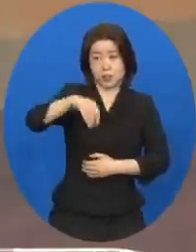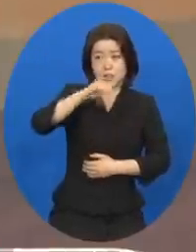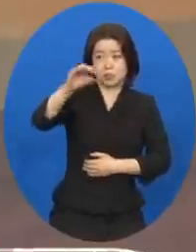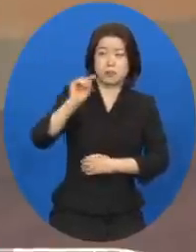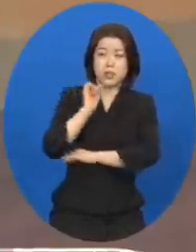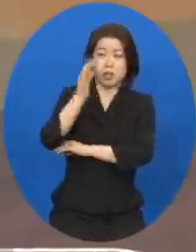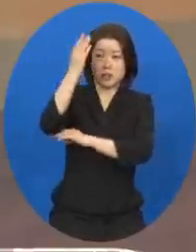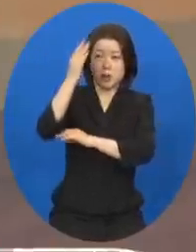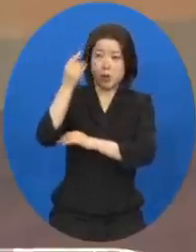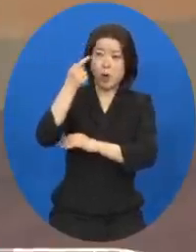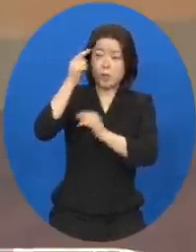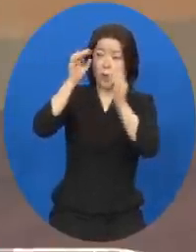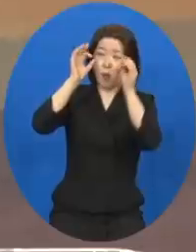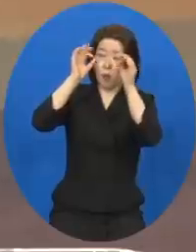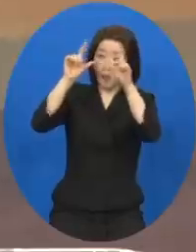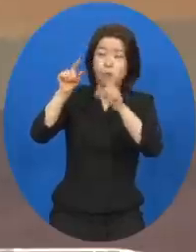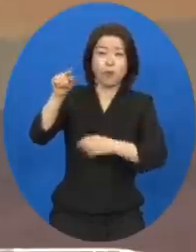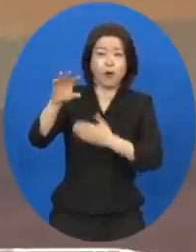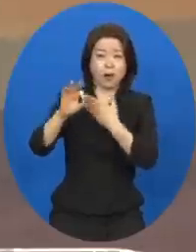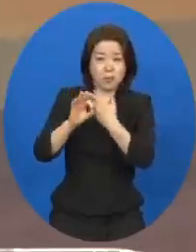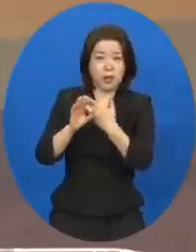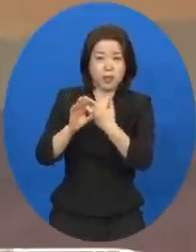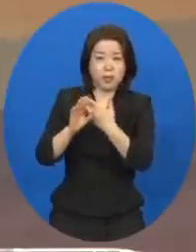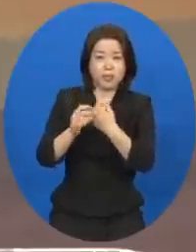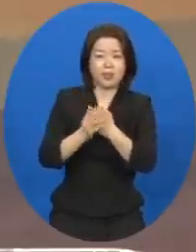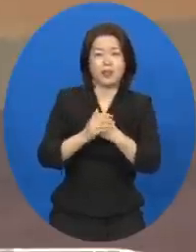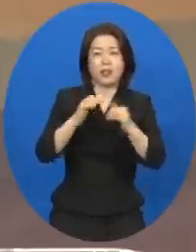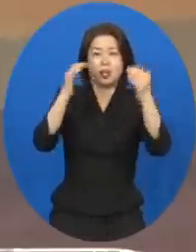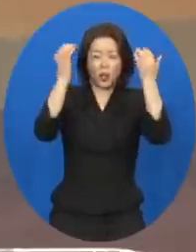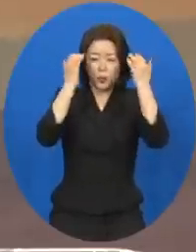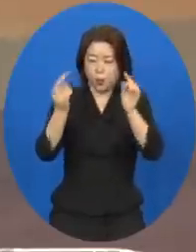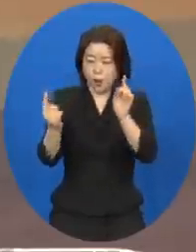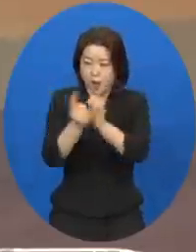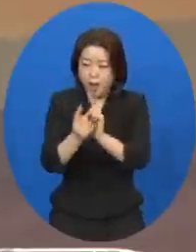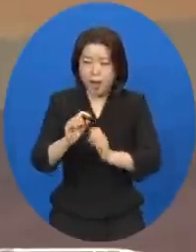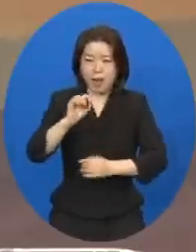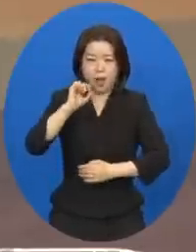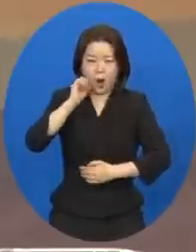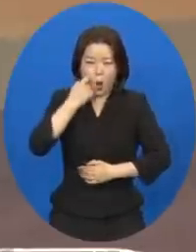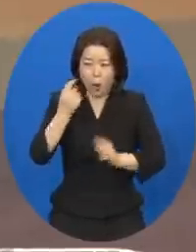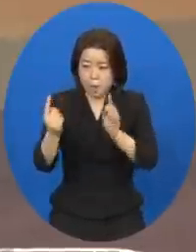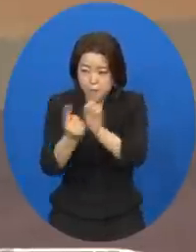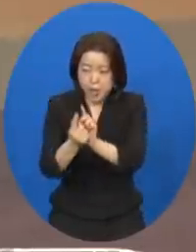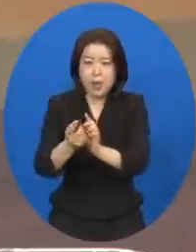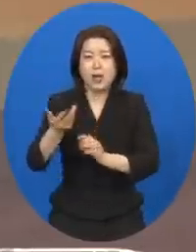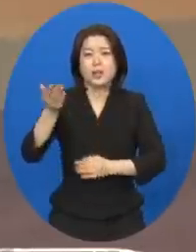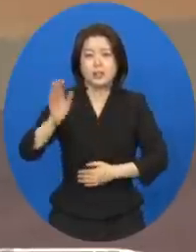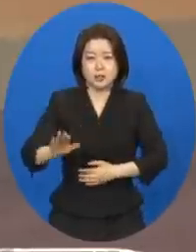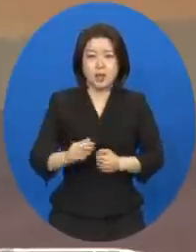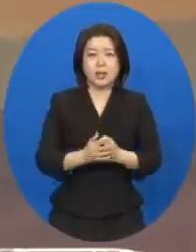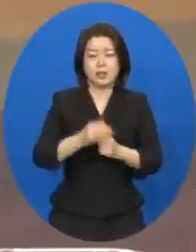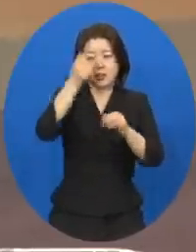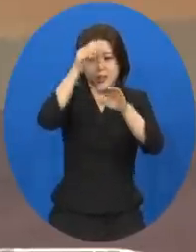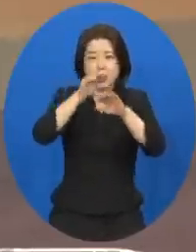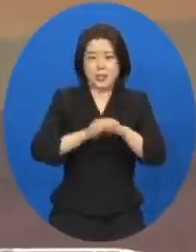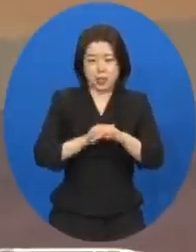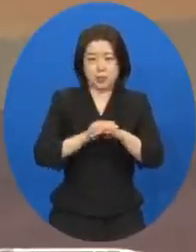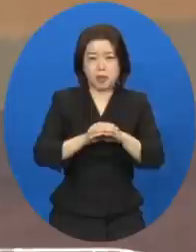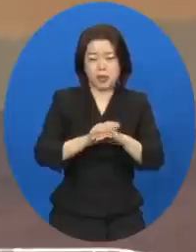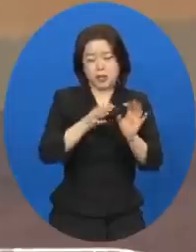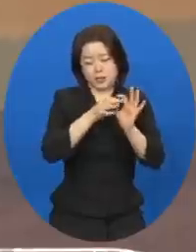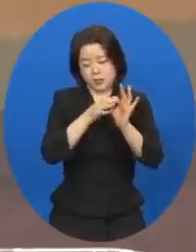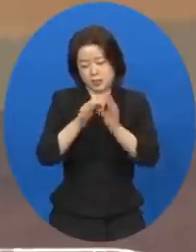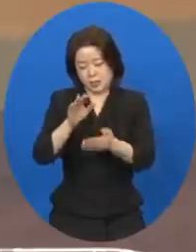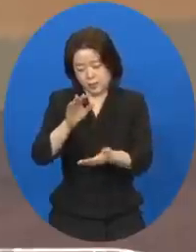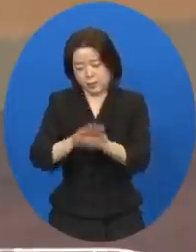보는 눈이 뜨이면 그러면 고난이 닥치고 어려운 일이 닥쳐도 예배는 계속